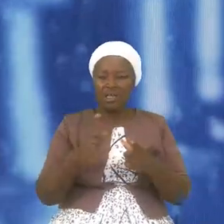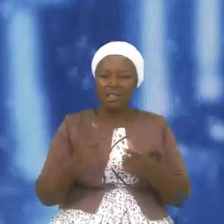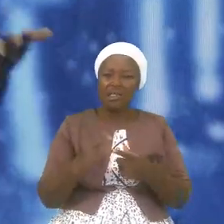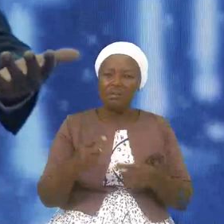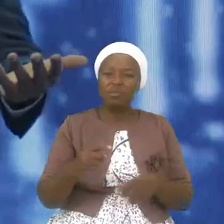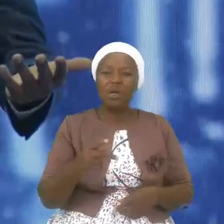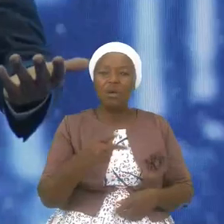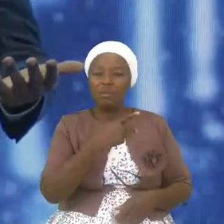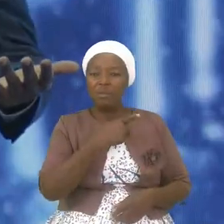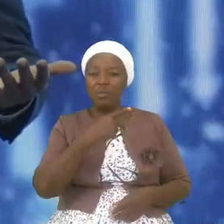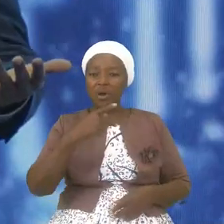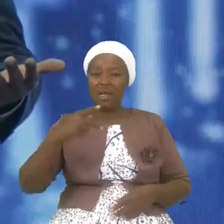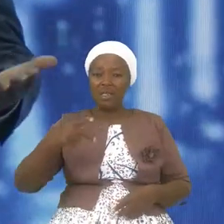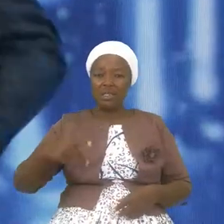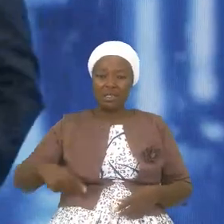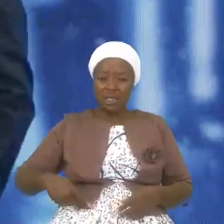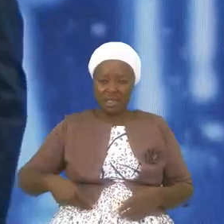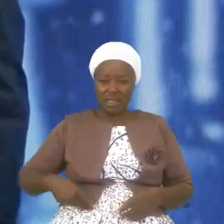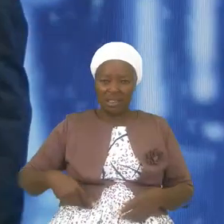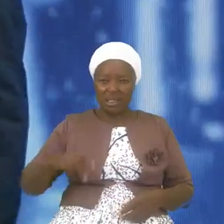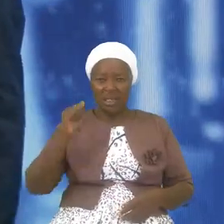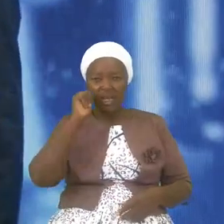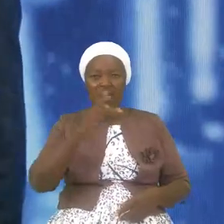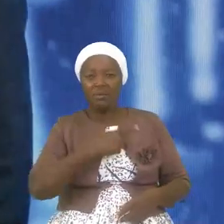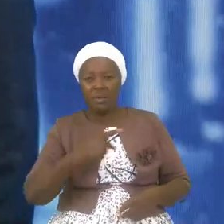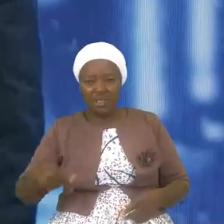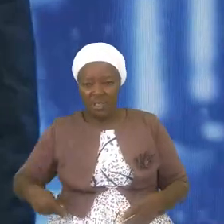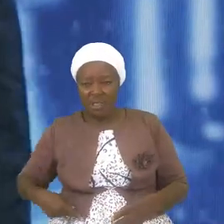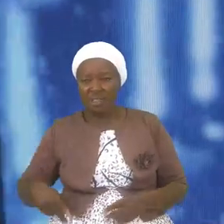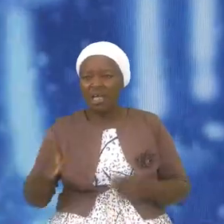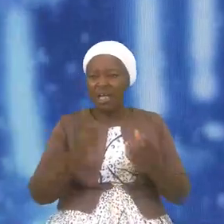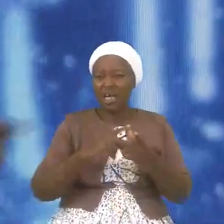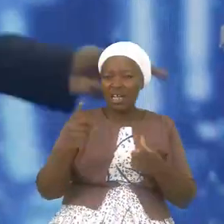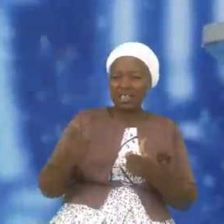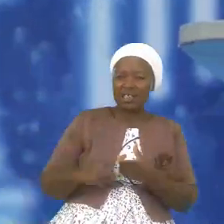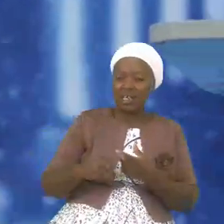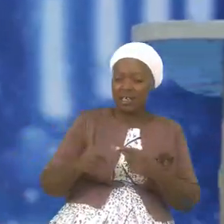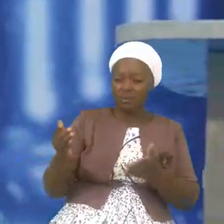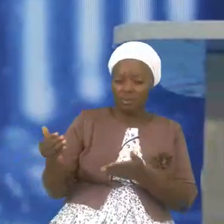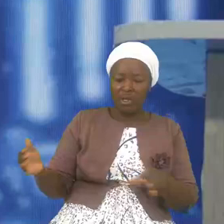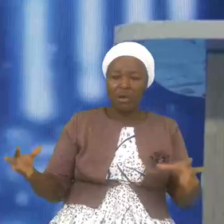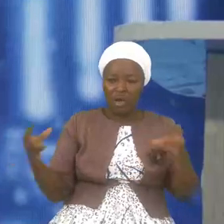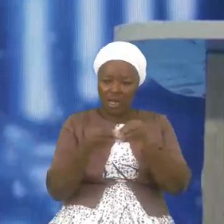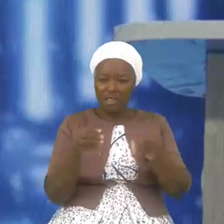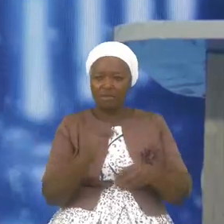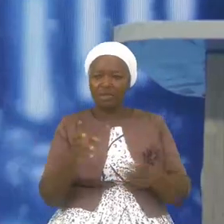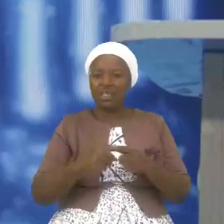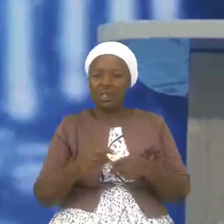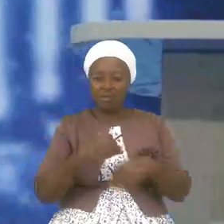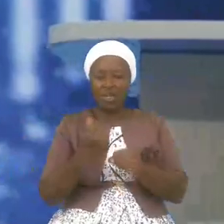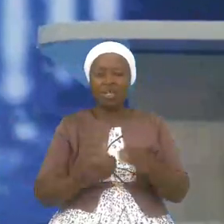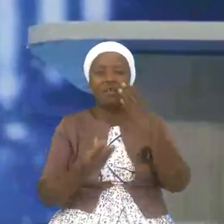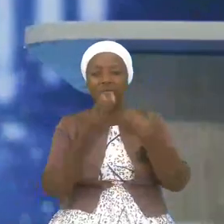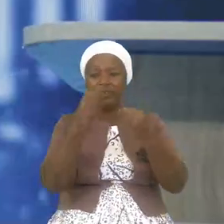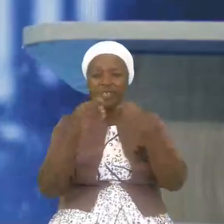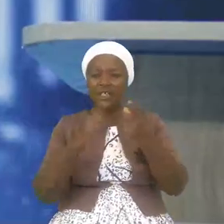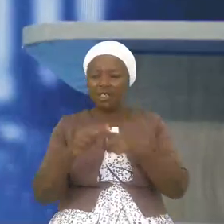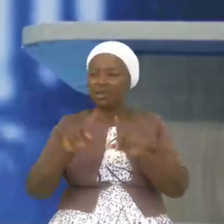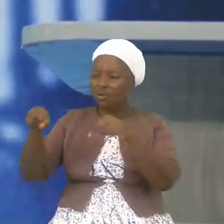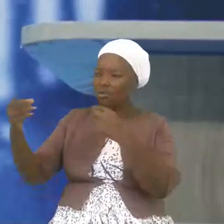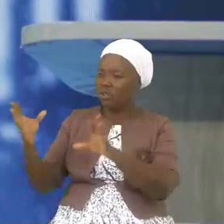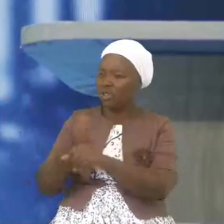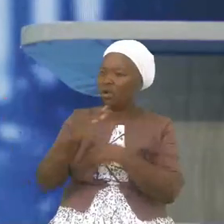les princes, et il a rassemblé tous, et il a organisé un festin. Il a dit, allez prendre